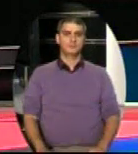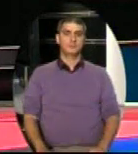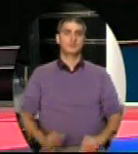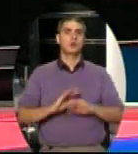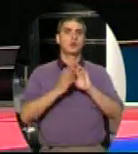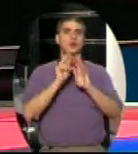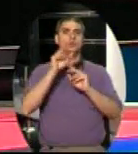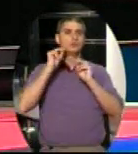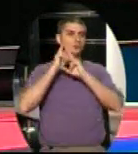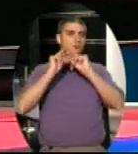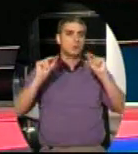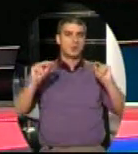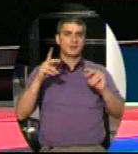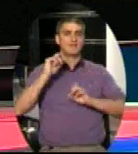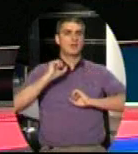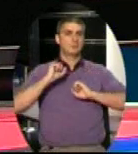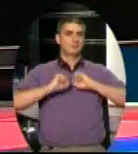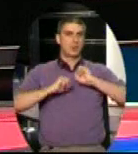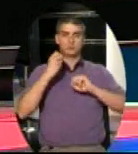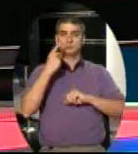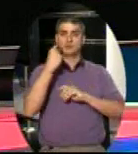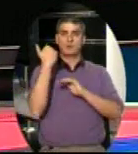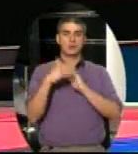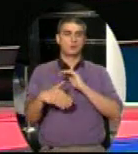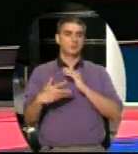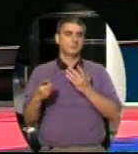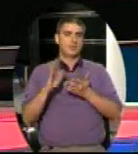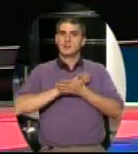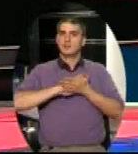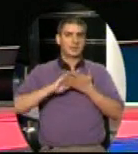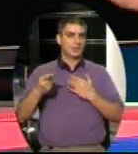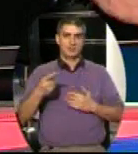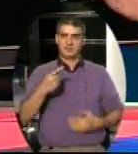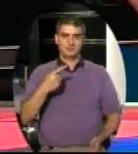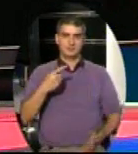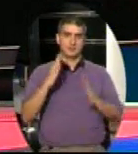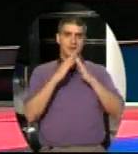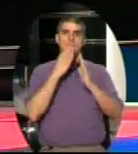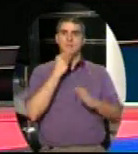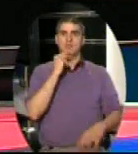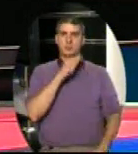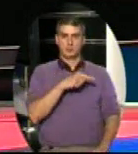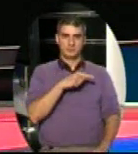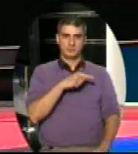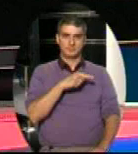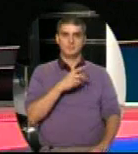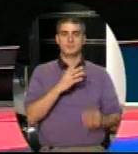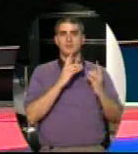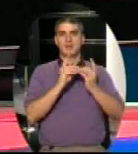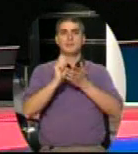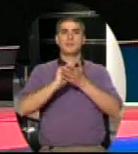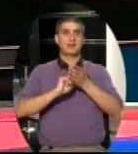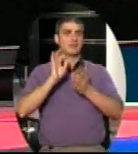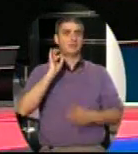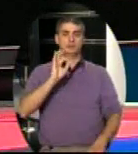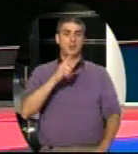נושא השמועות וההתנהלות בשבועות האחרונים, זה התחיל לצורך העניין בבית היהודי, דרך המכתב אגב